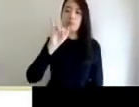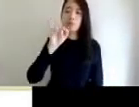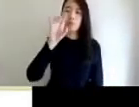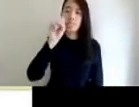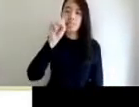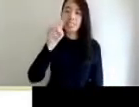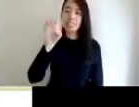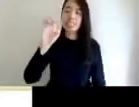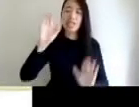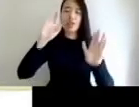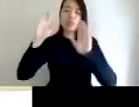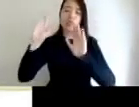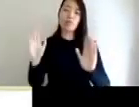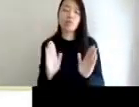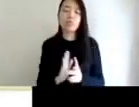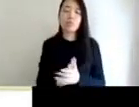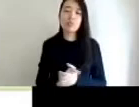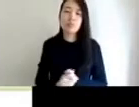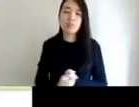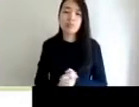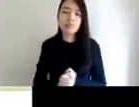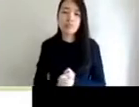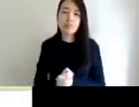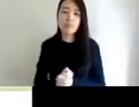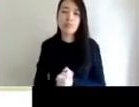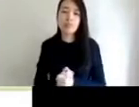嘅，好咁咧，